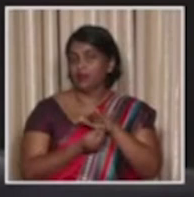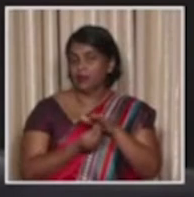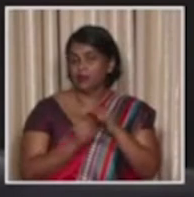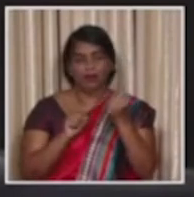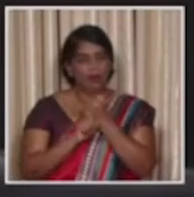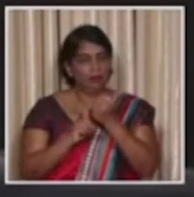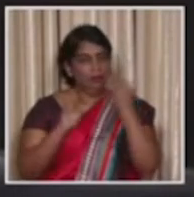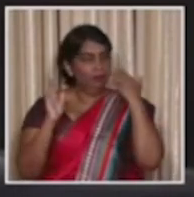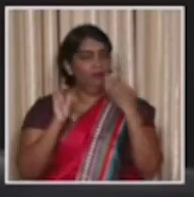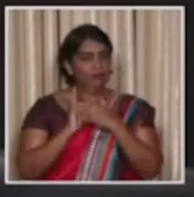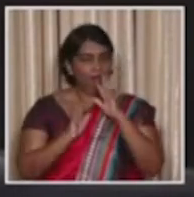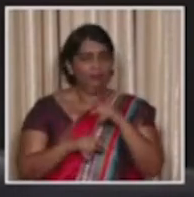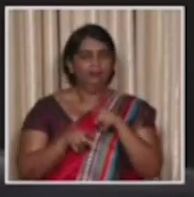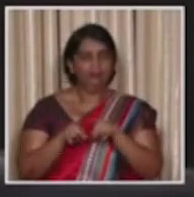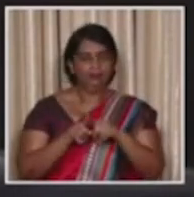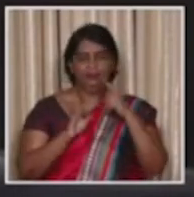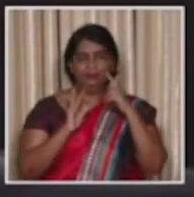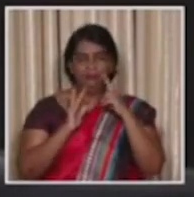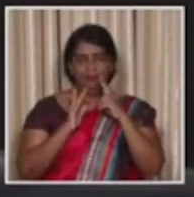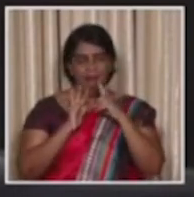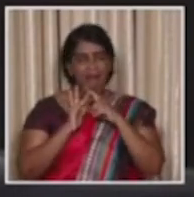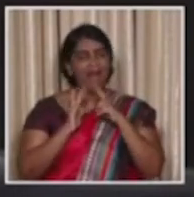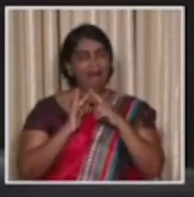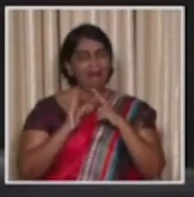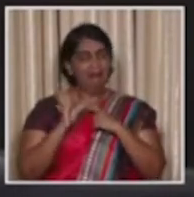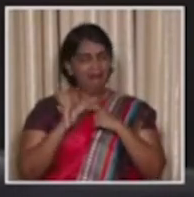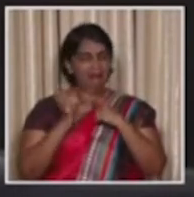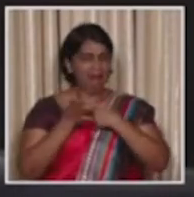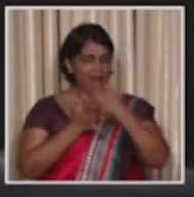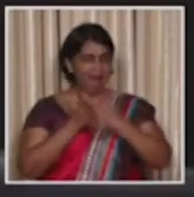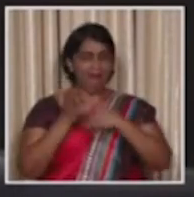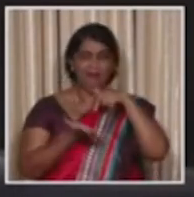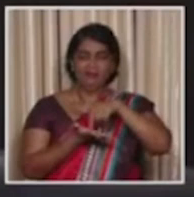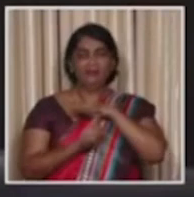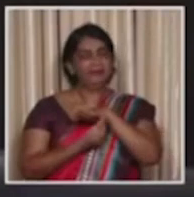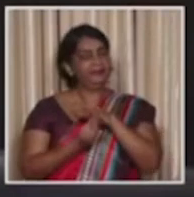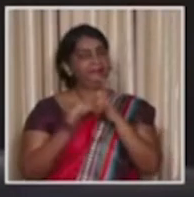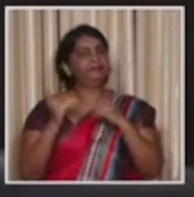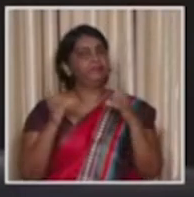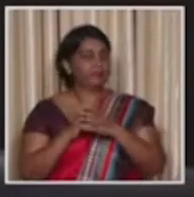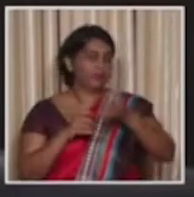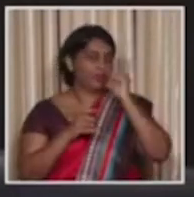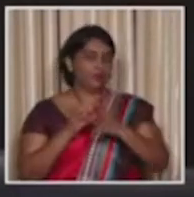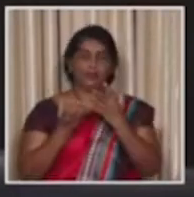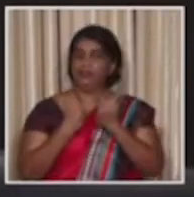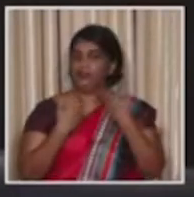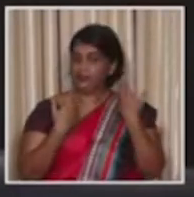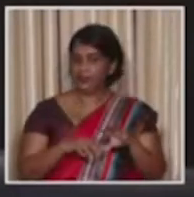බලපෑම් මැගීම සඳහා EIA රිපෝට් සඳහා මධ්‍යම පරිසර අධිකාරිය විසින් අනුමැතිය ලබා දී